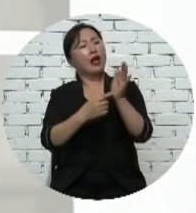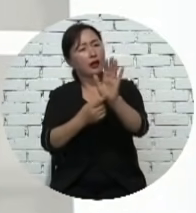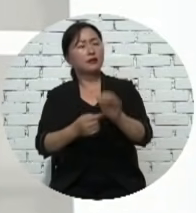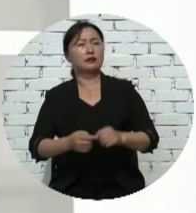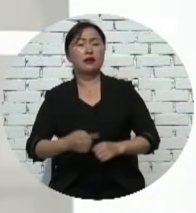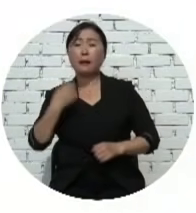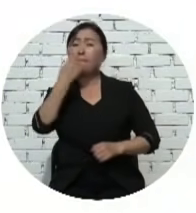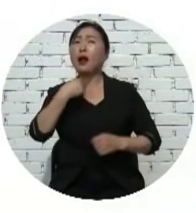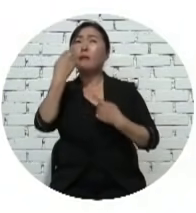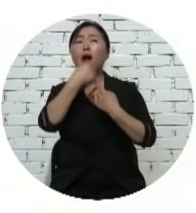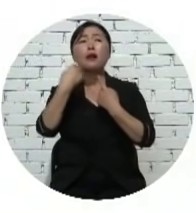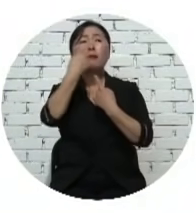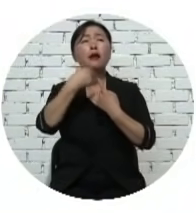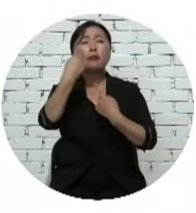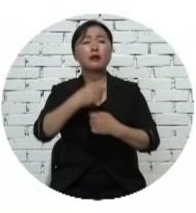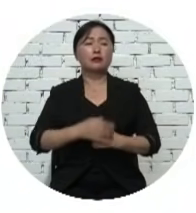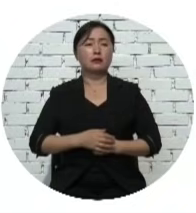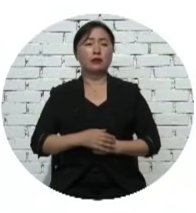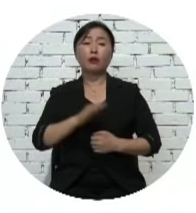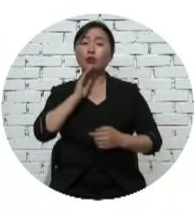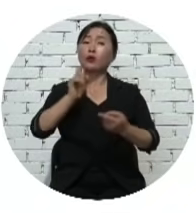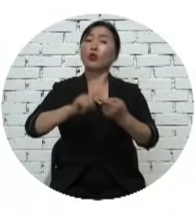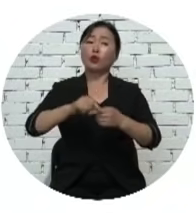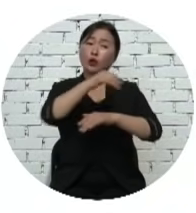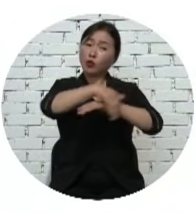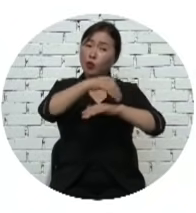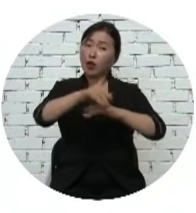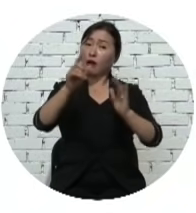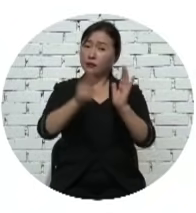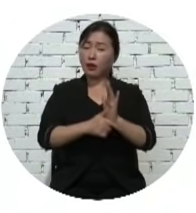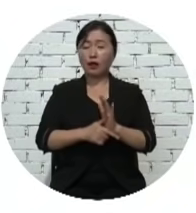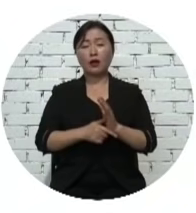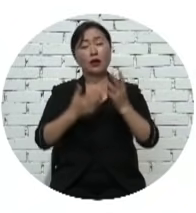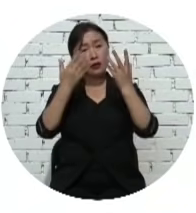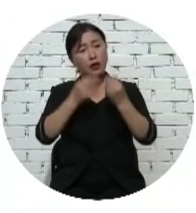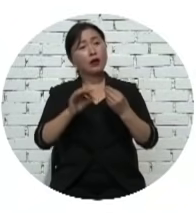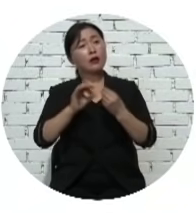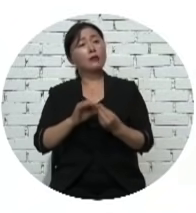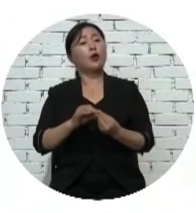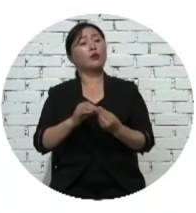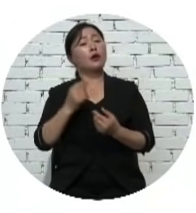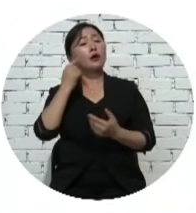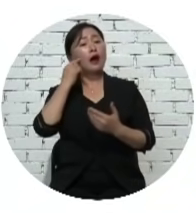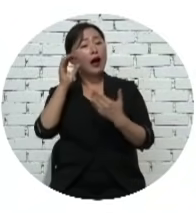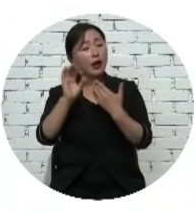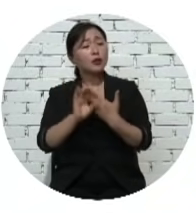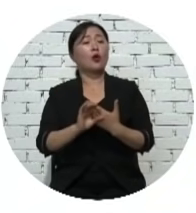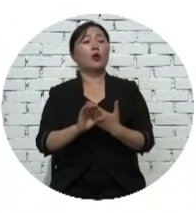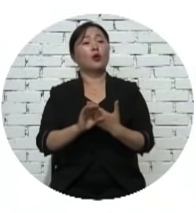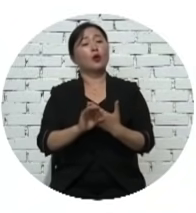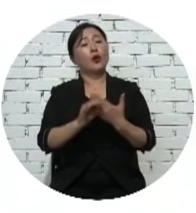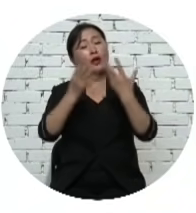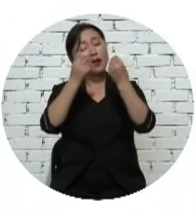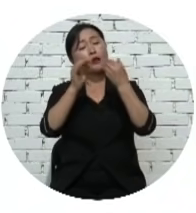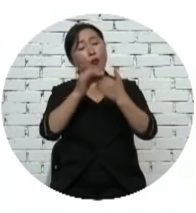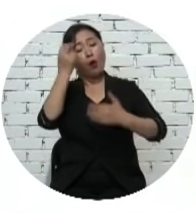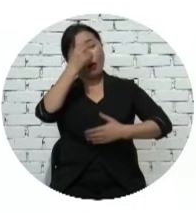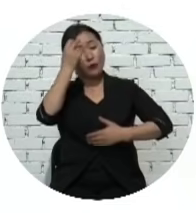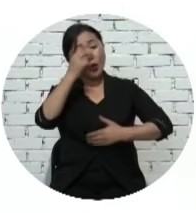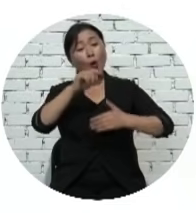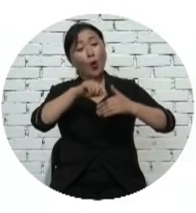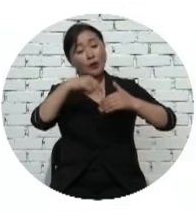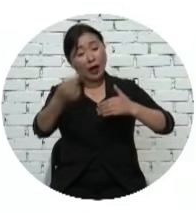당연하죠. 그럼 저 어떤 정책을 할 때 그 시나리오를 정할 때 어떤 가정과 결과에 대해서 먼저 검토하지 않으면 안 되는